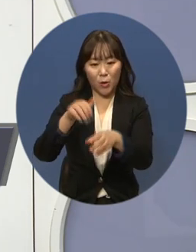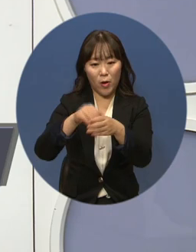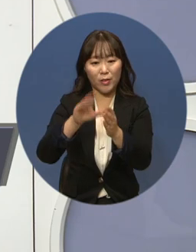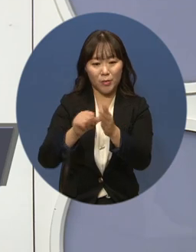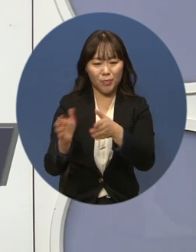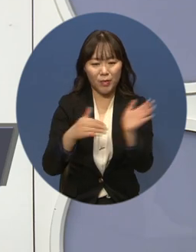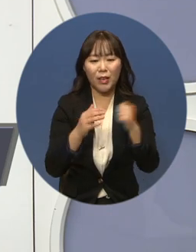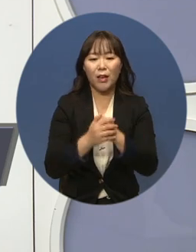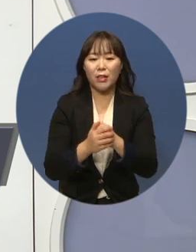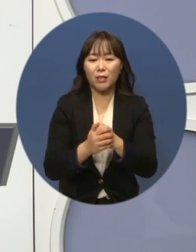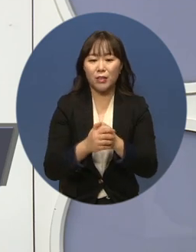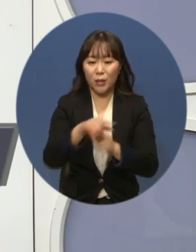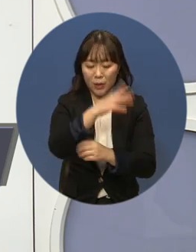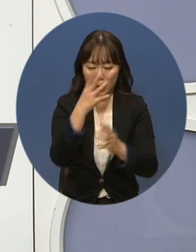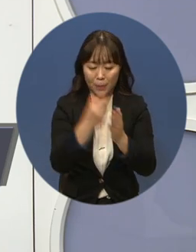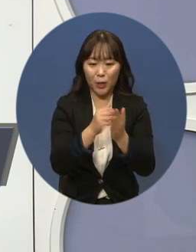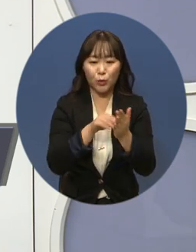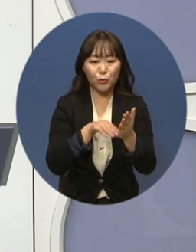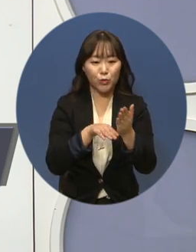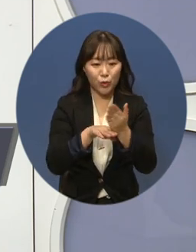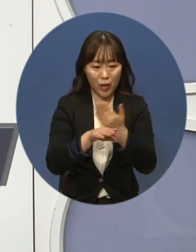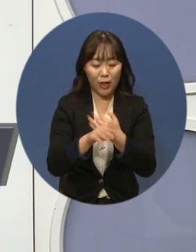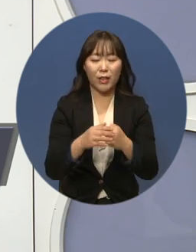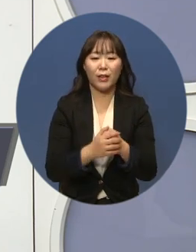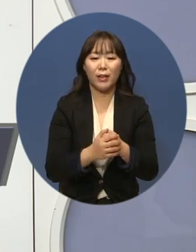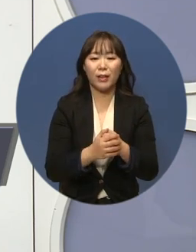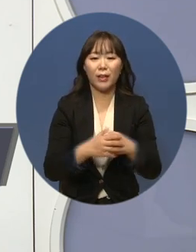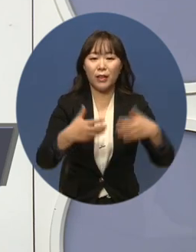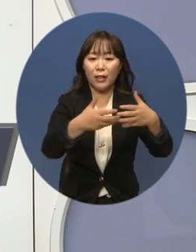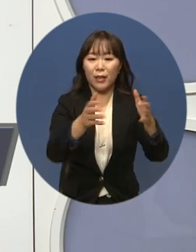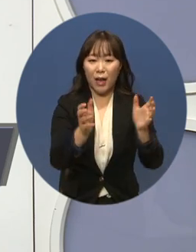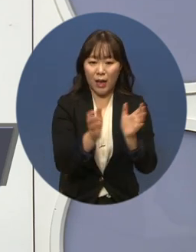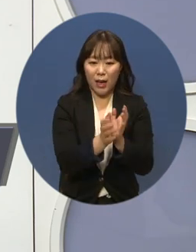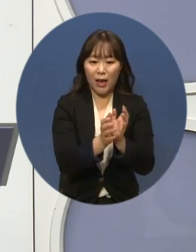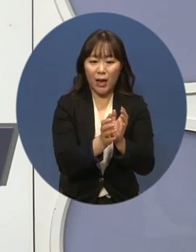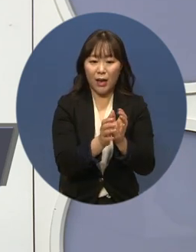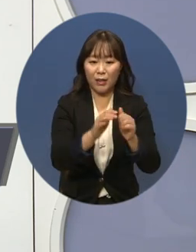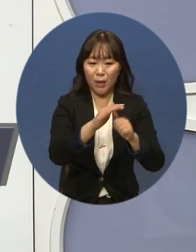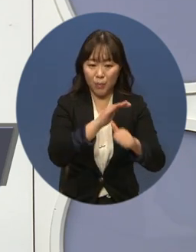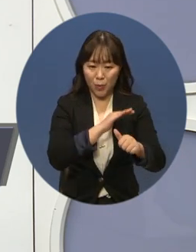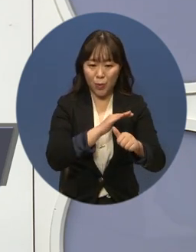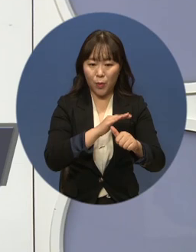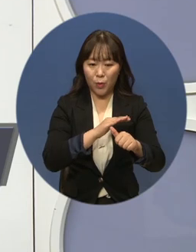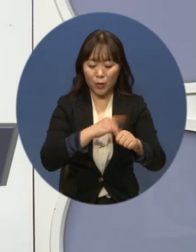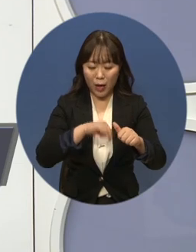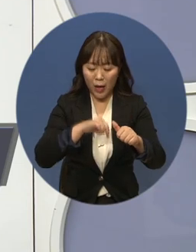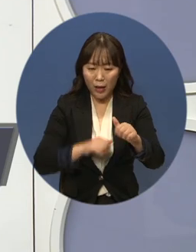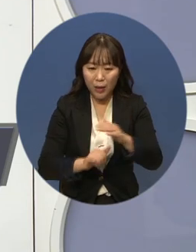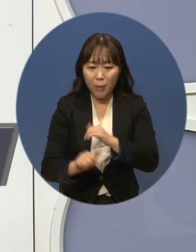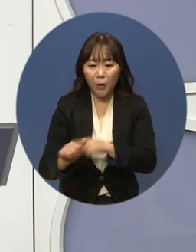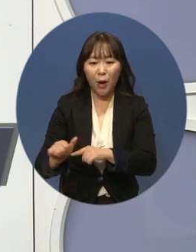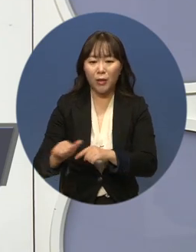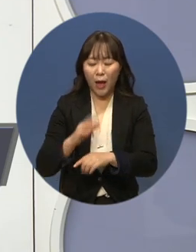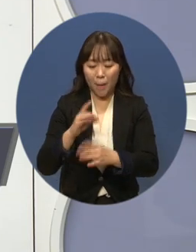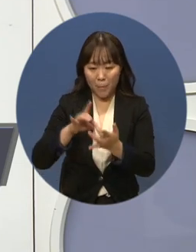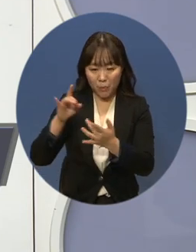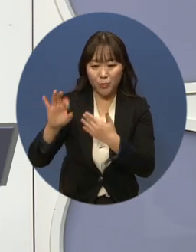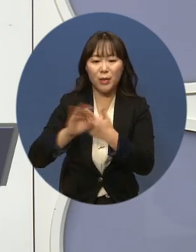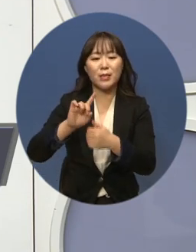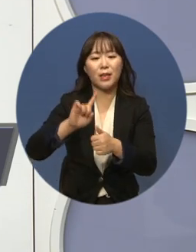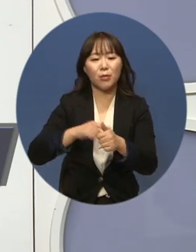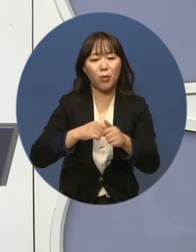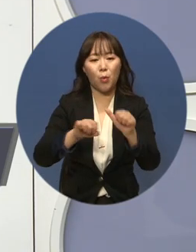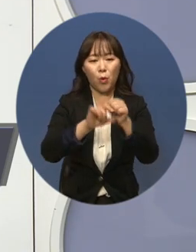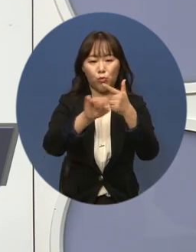서울 부산시장 보선 끝나면 이제 우리도 당 의장, 당 대표와 원내대표를 뽑게 되면 자연 이제 5월,